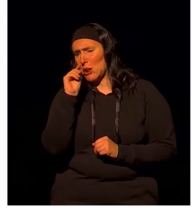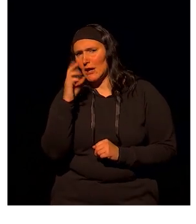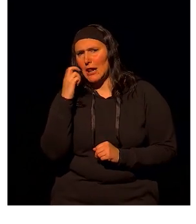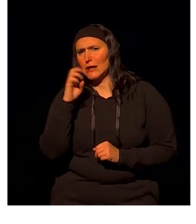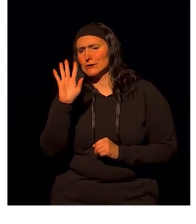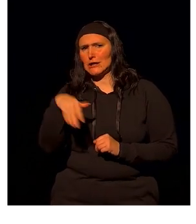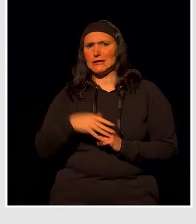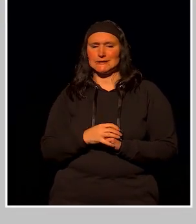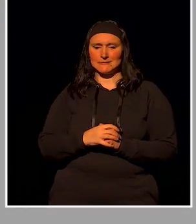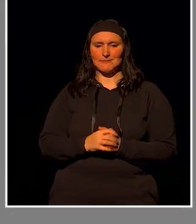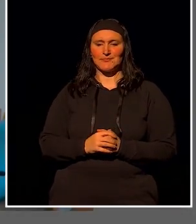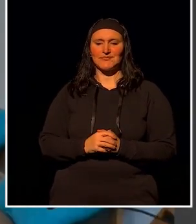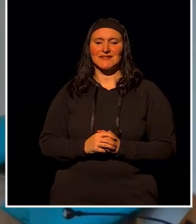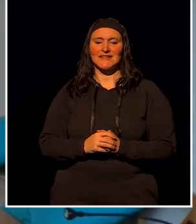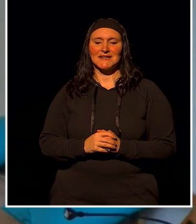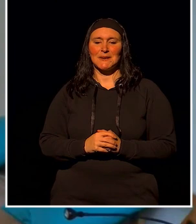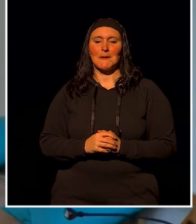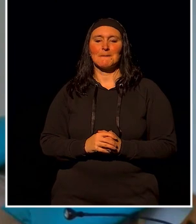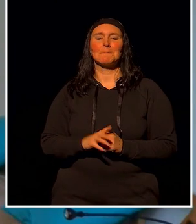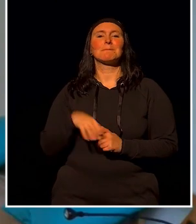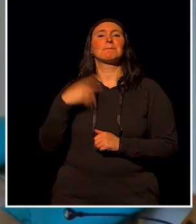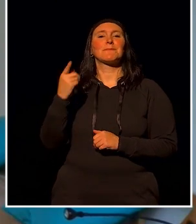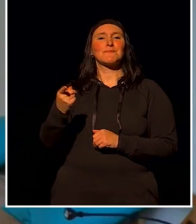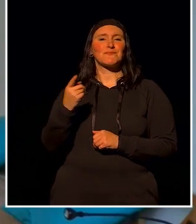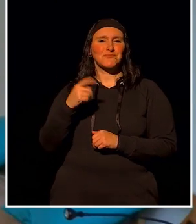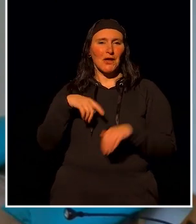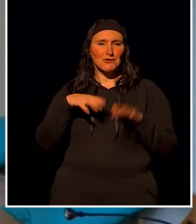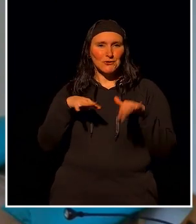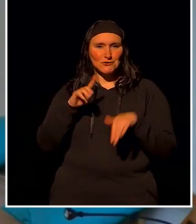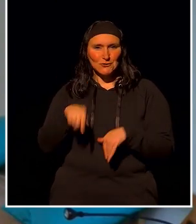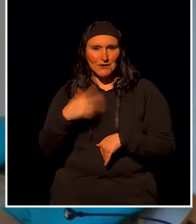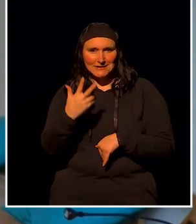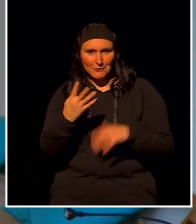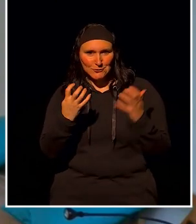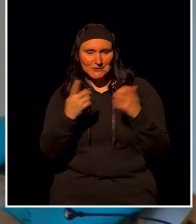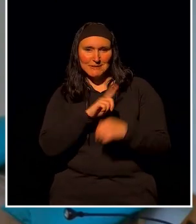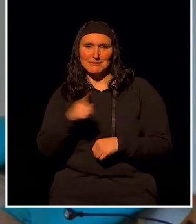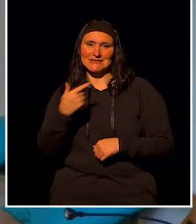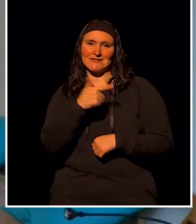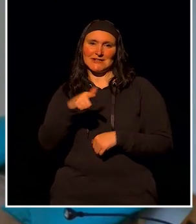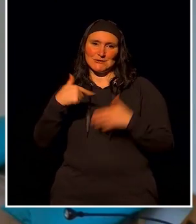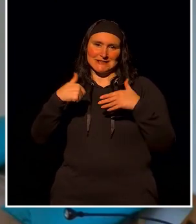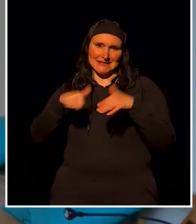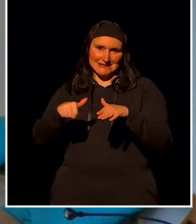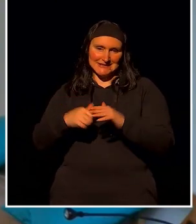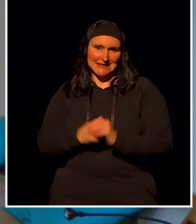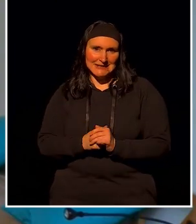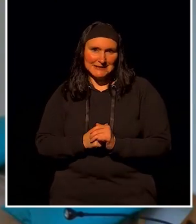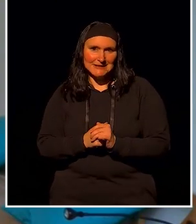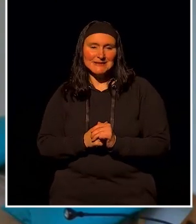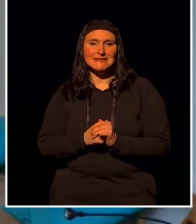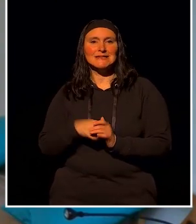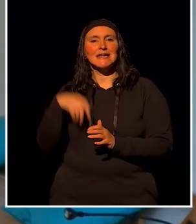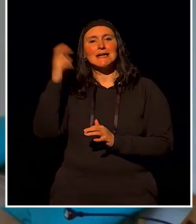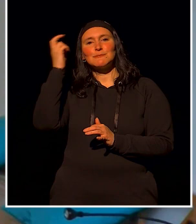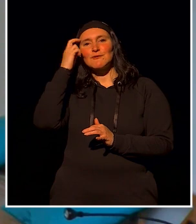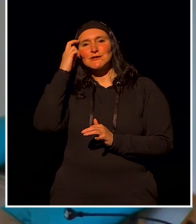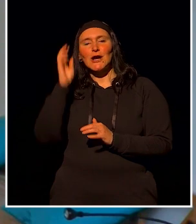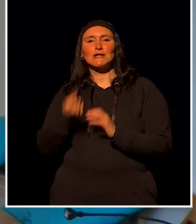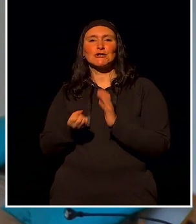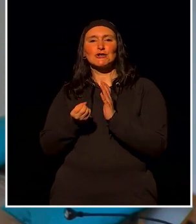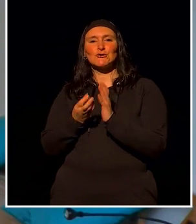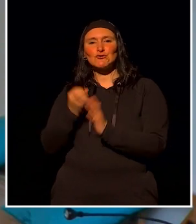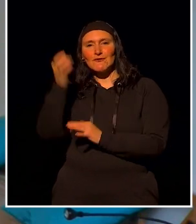Hat lange Zeit, nämlich von 1993 bis 2016, als Professor für Kulturwissenschaft an